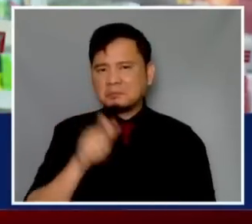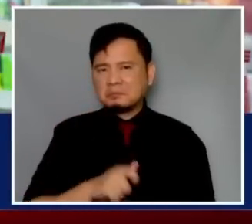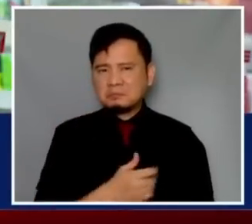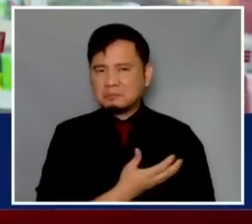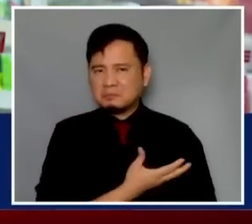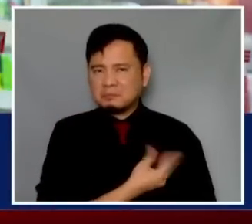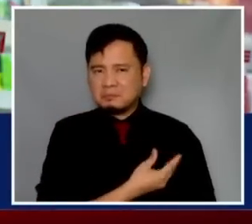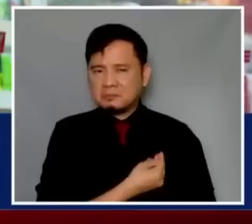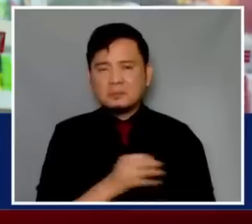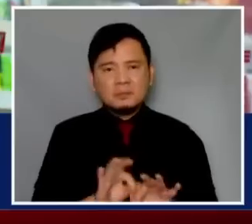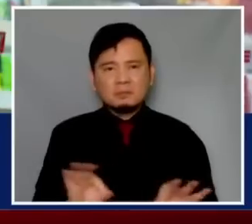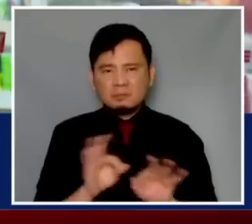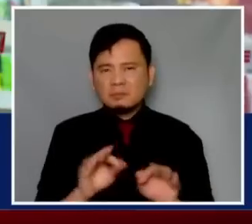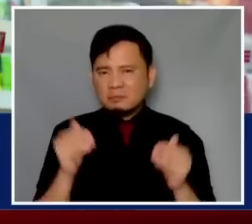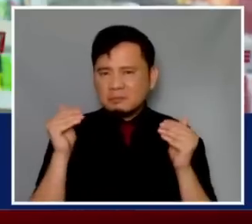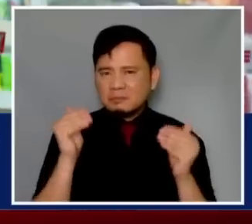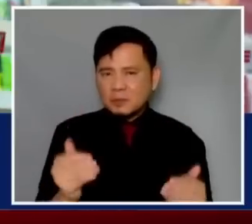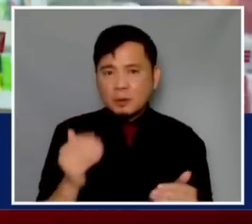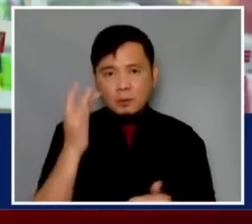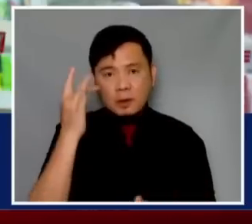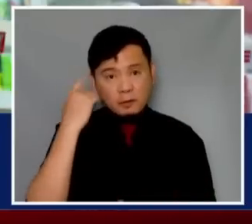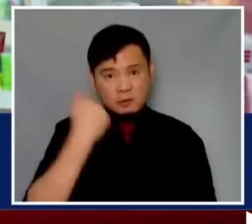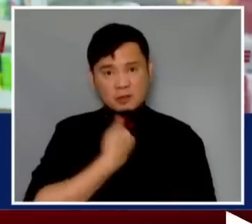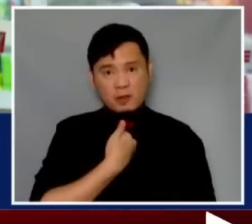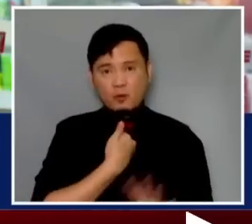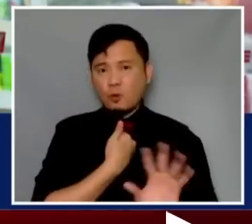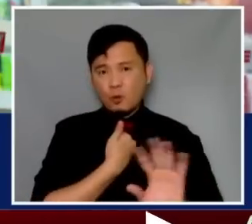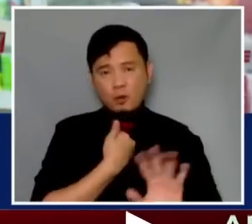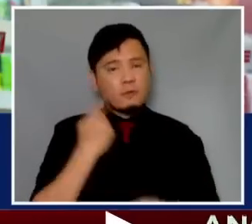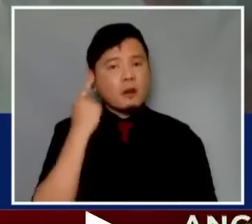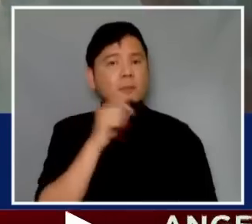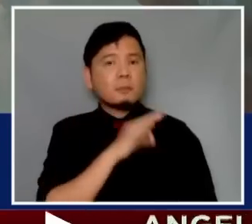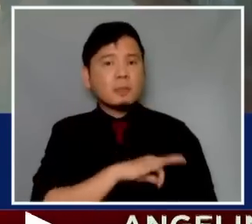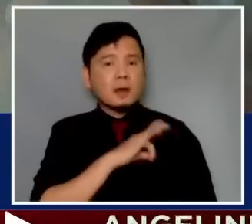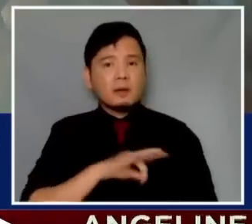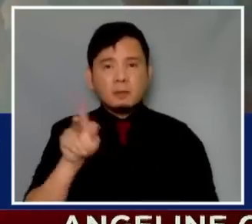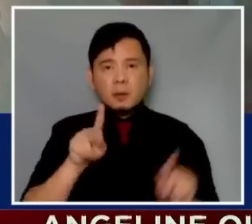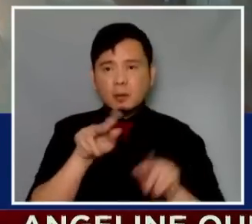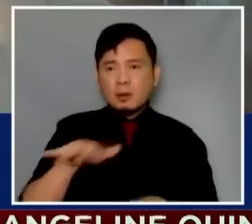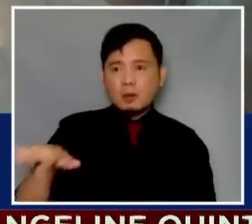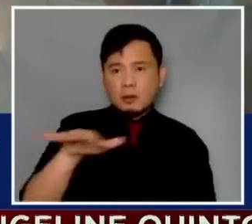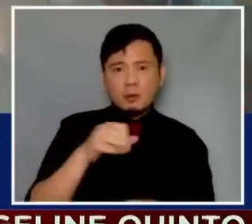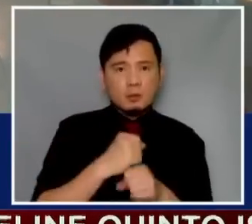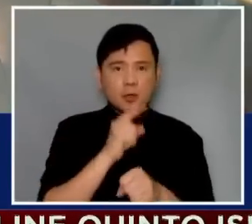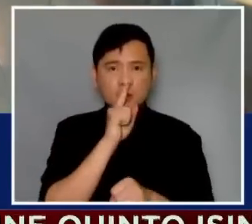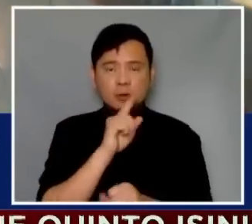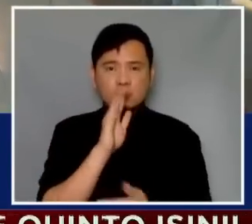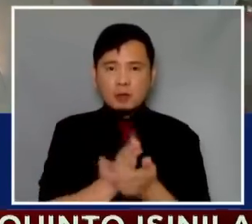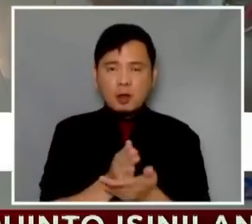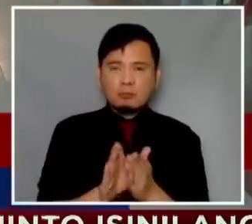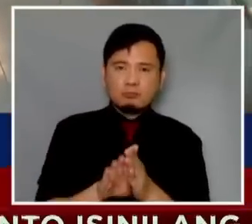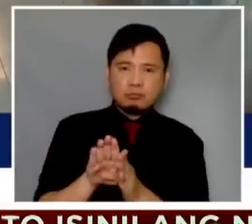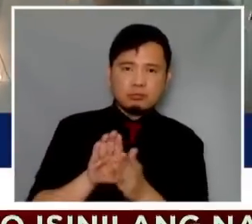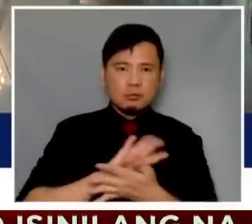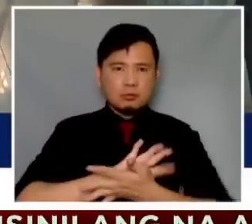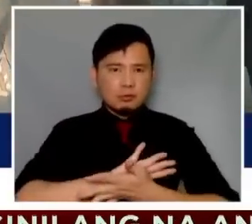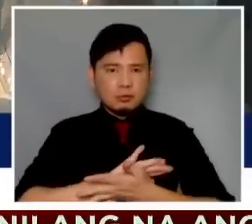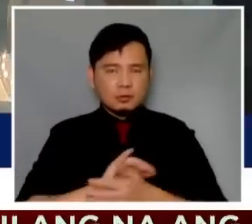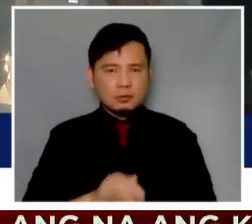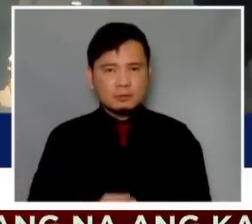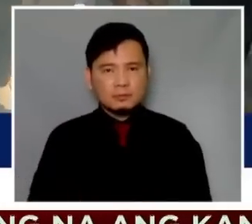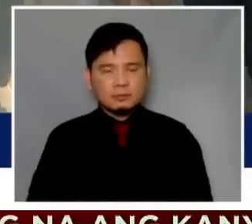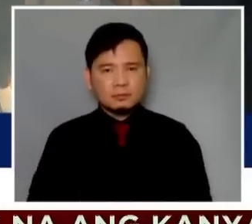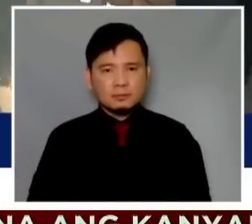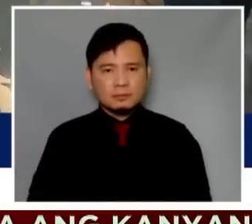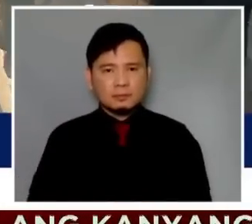lang sa sarili natin, para sa iba rin. Para hindi masyadong kumalat. Hinihikayat ng mga doktor ang lahat na taunang